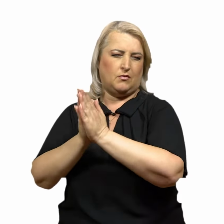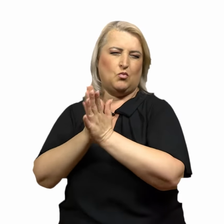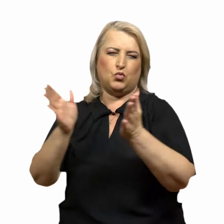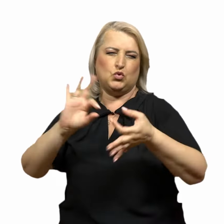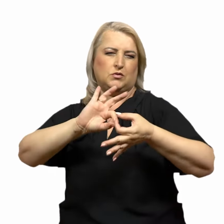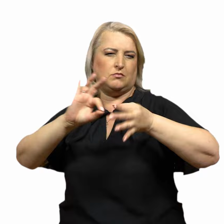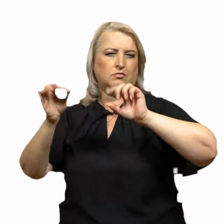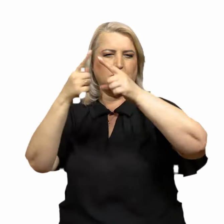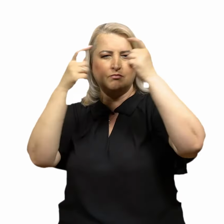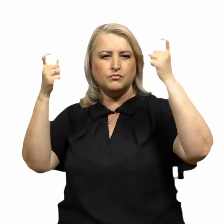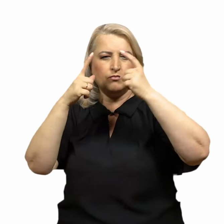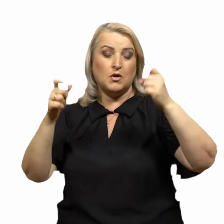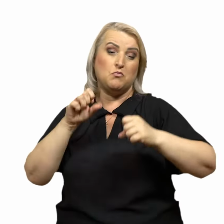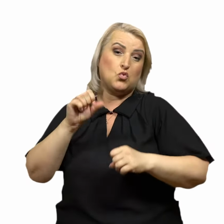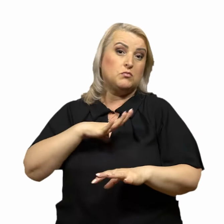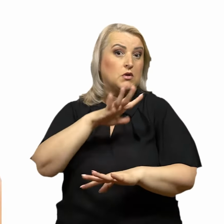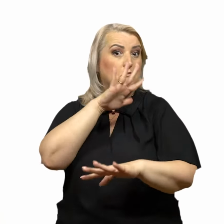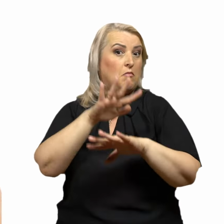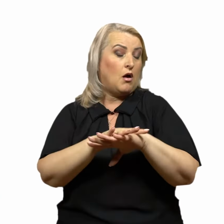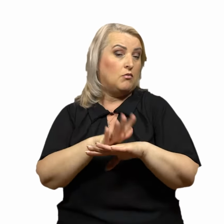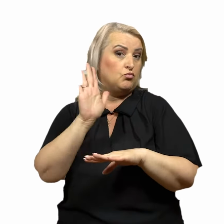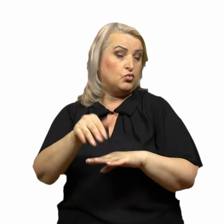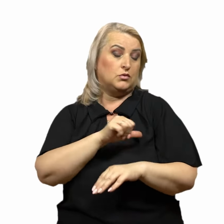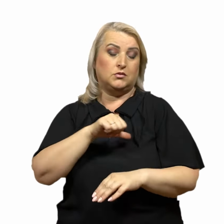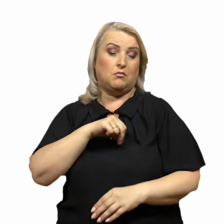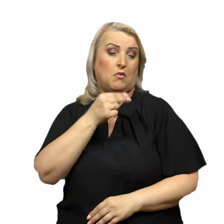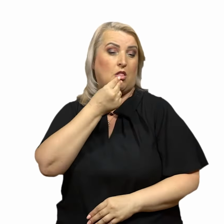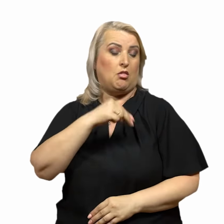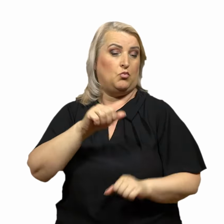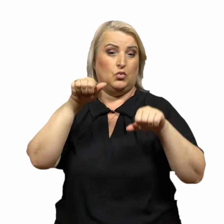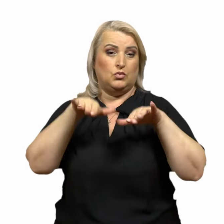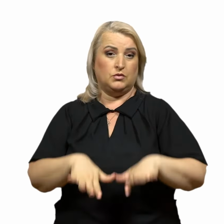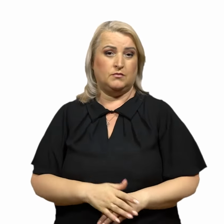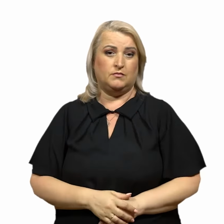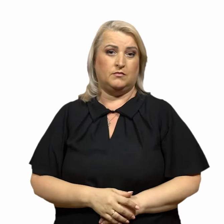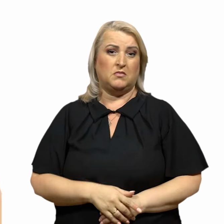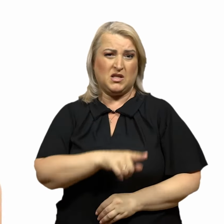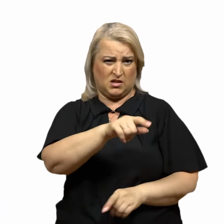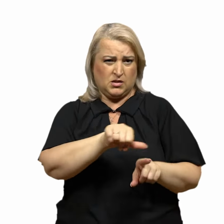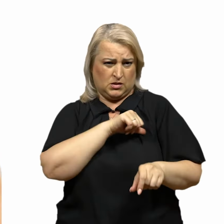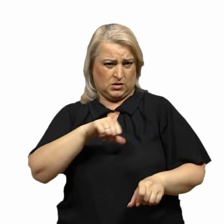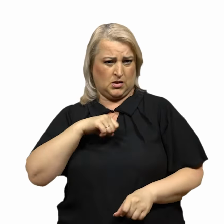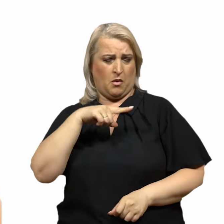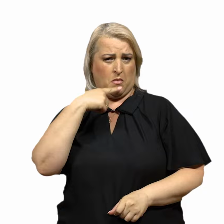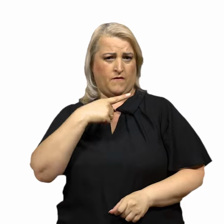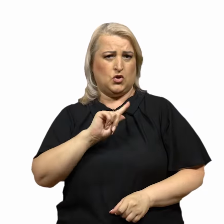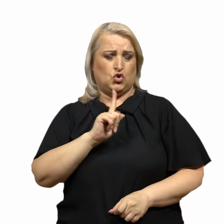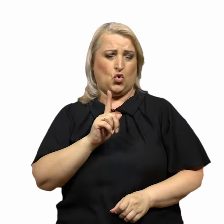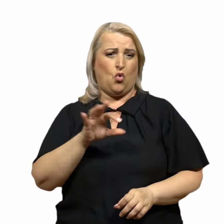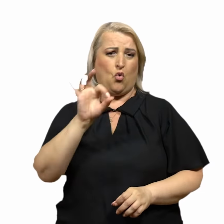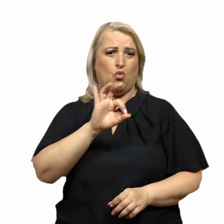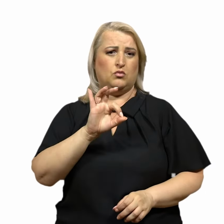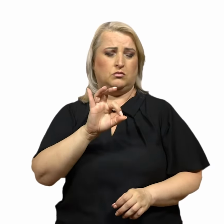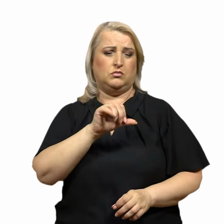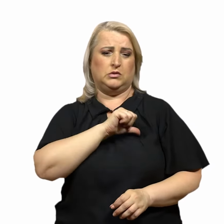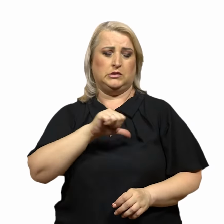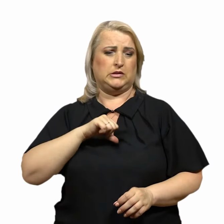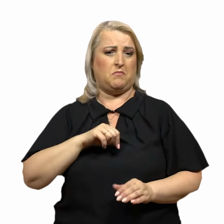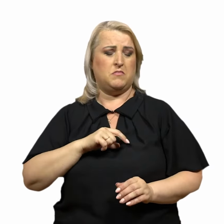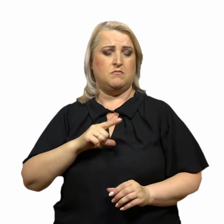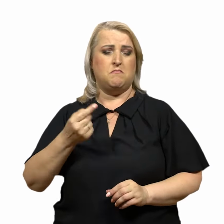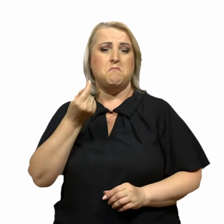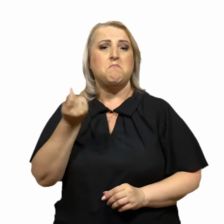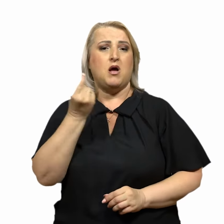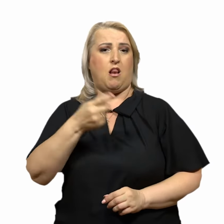multe detalii și poate banca să fie cea mai bună soluție. Nu ziceai și dumneata, unchiule, că e vorba despre cel mai migrat de risc?